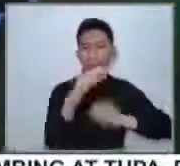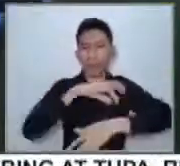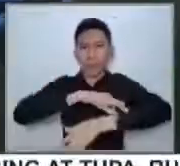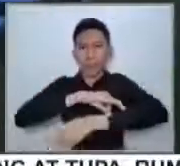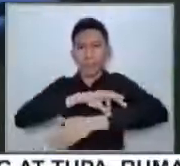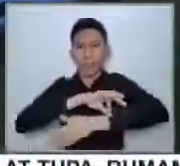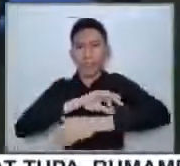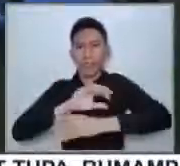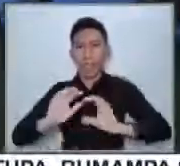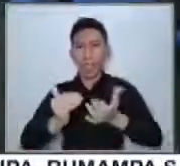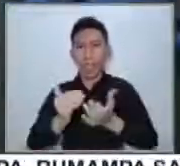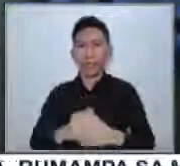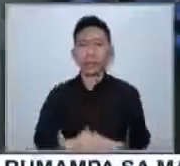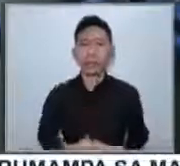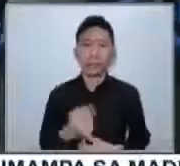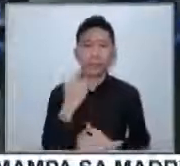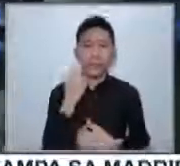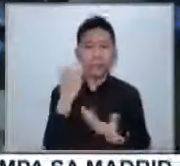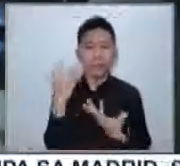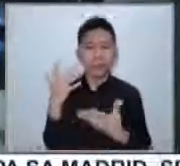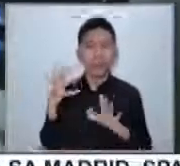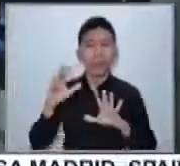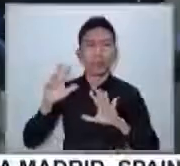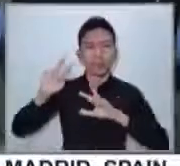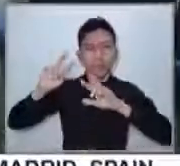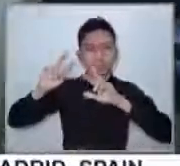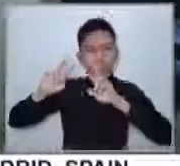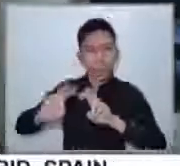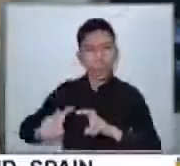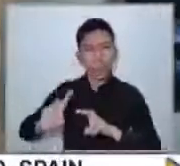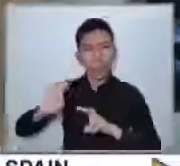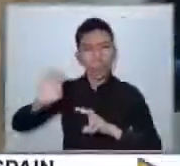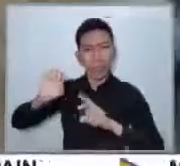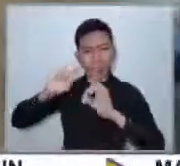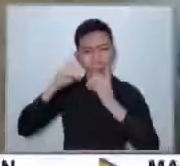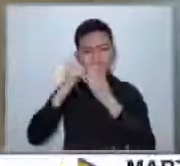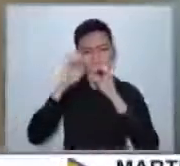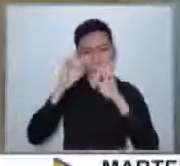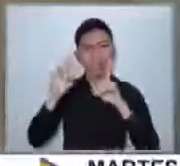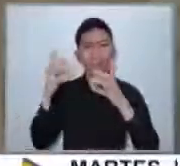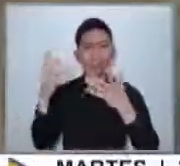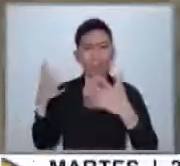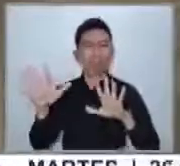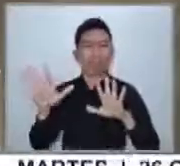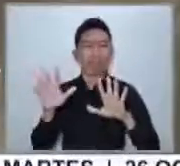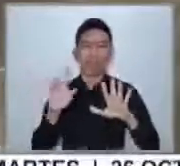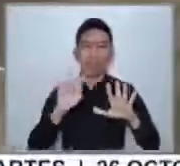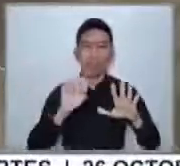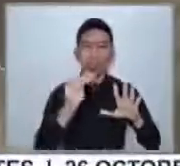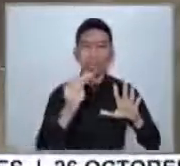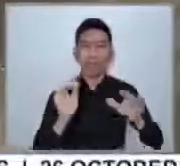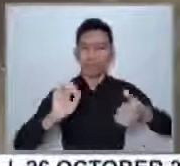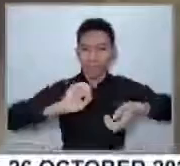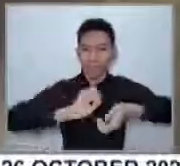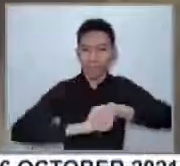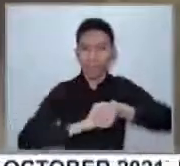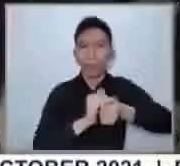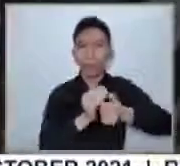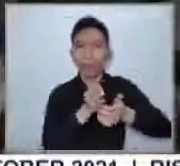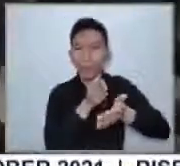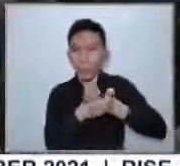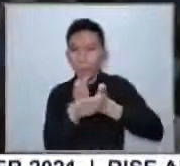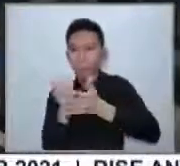isinagawang risk assessment ng Department of Education pati na ng Department of Health sa mga paaralan na maaaring magsagawa